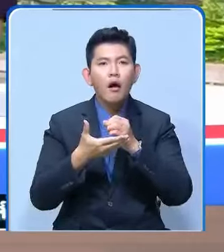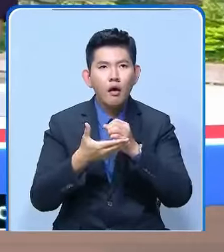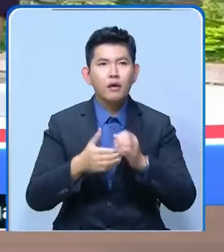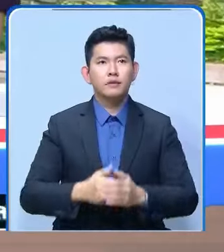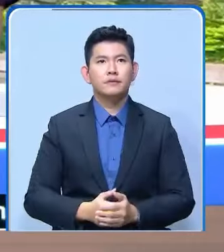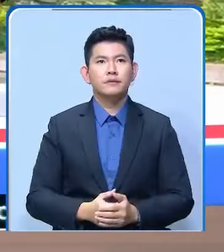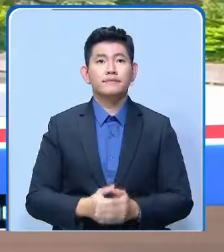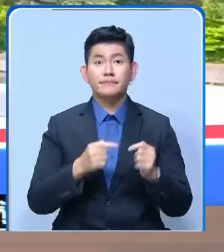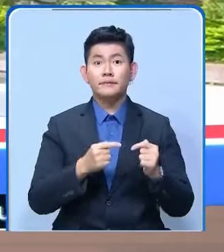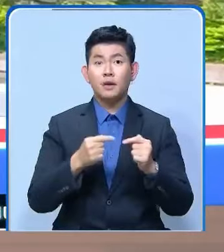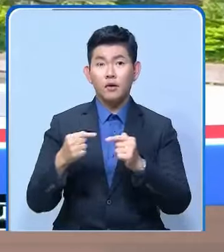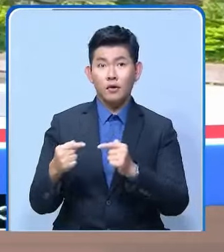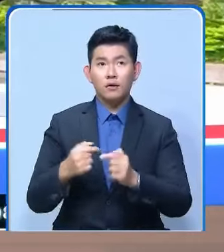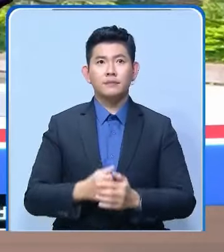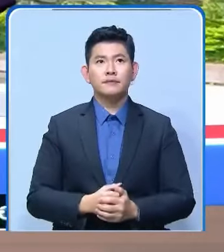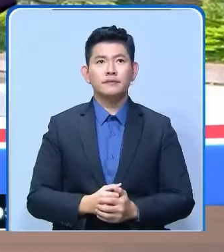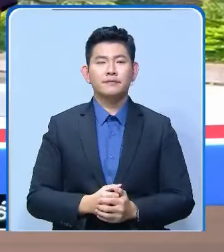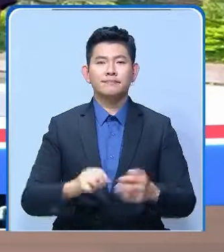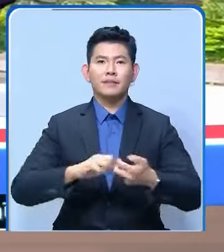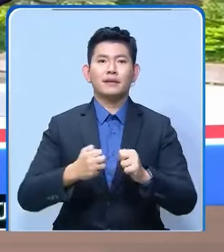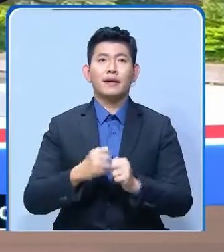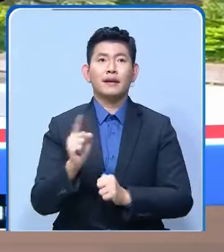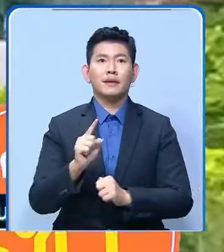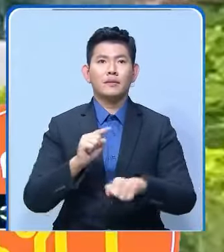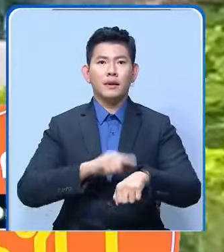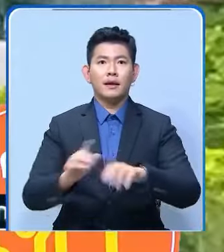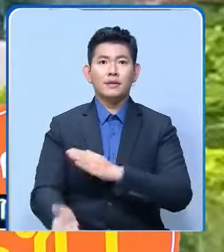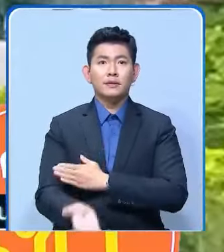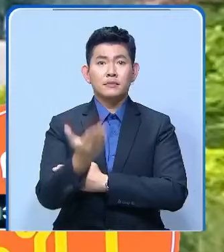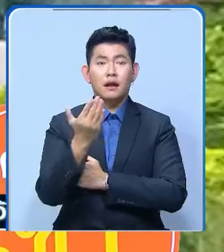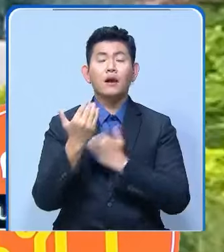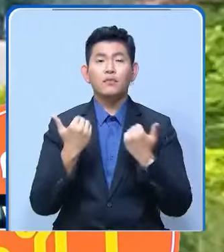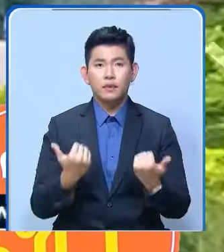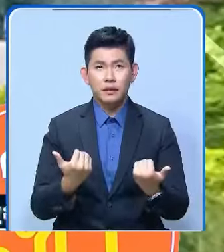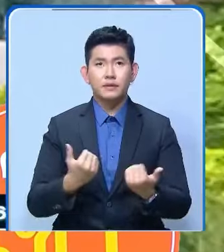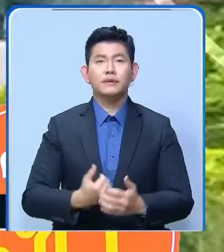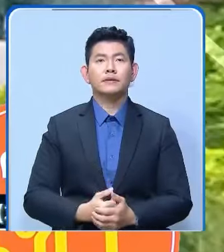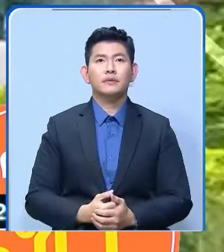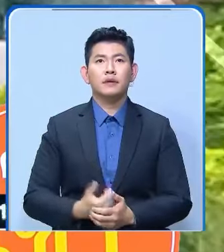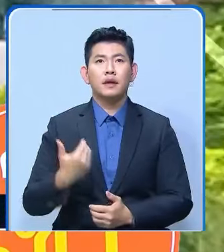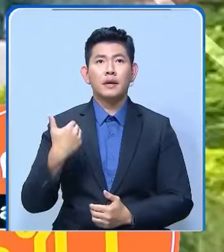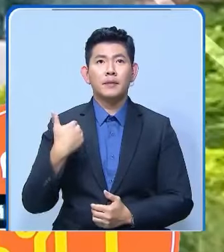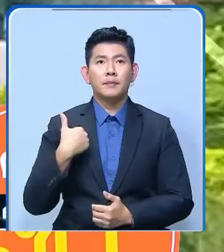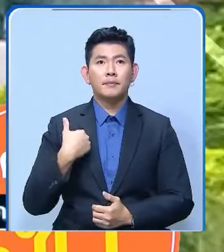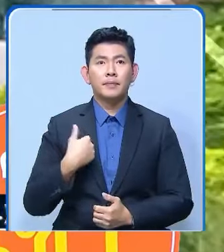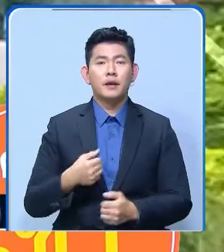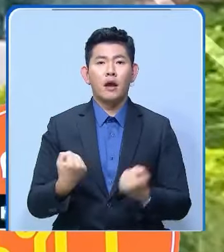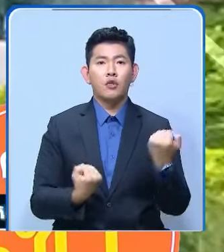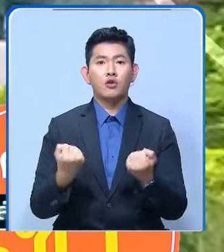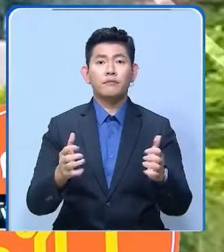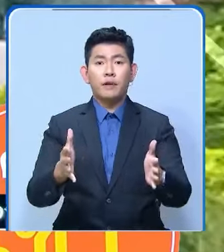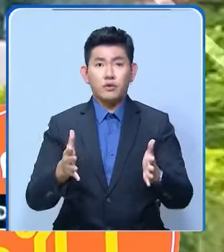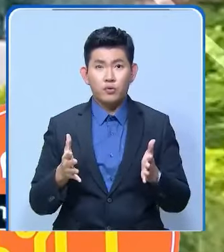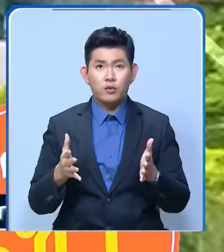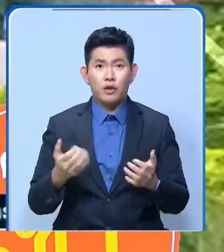คุณผู้ชมคะมาดูอีกเรื่องนึงอุบัติเหตุที่เกิดขึ้นเมื่อช่วงเช้าที่ผ่านมานี่เองนะคะก็มีรถบรรทุกเนี่ยเขาขับอยู่ปรากฏว่า